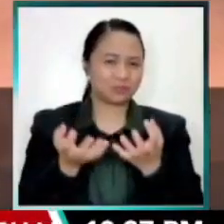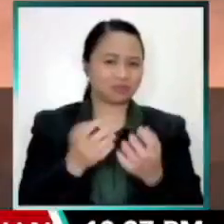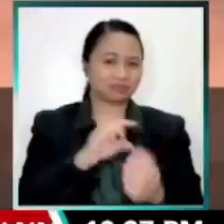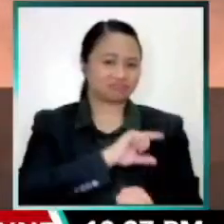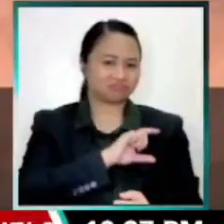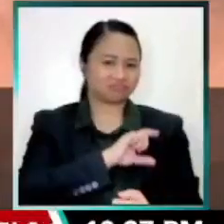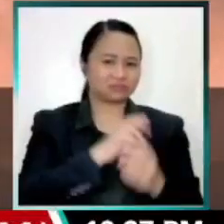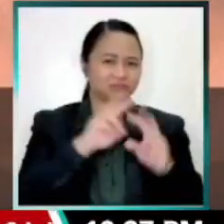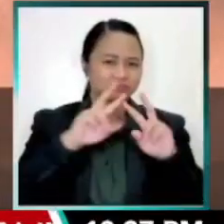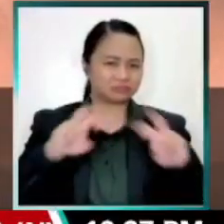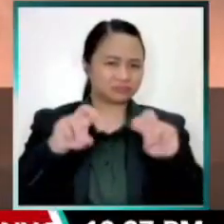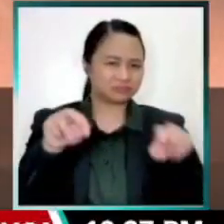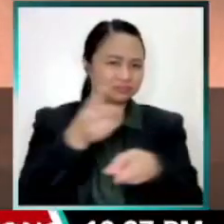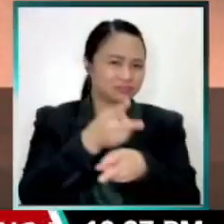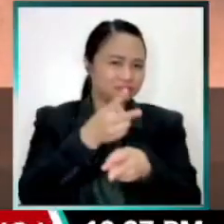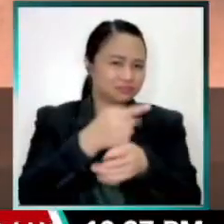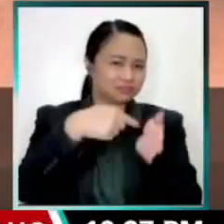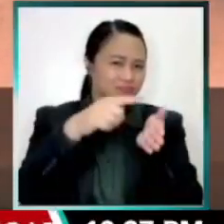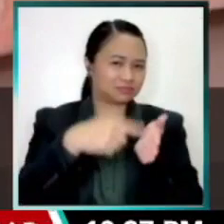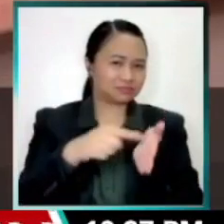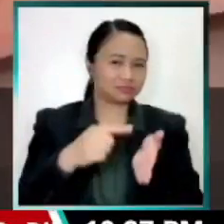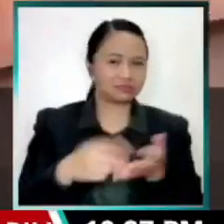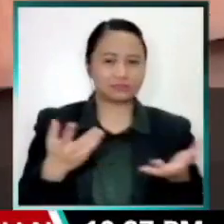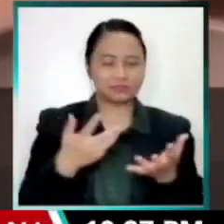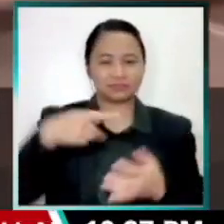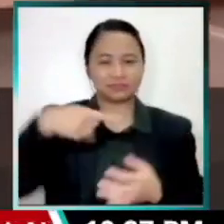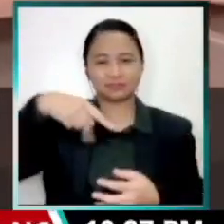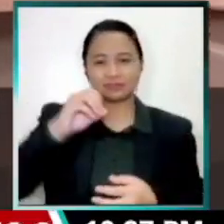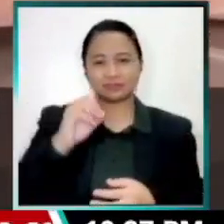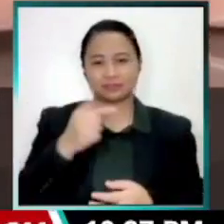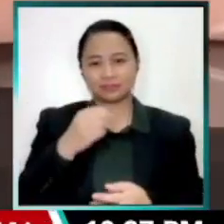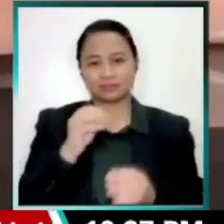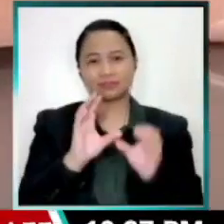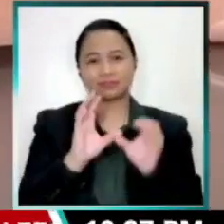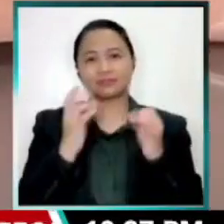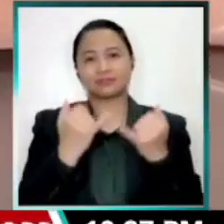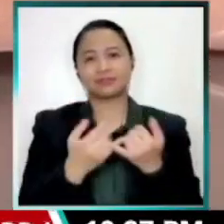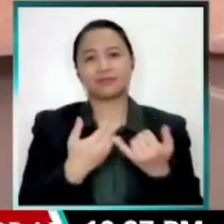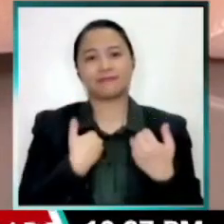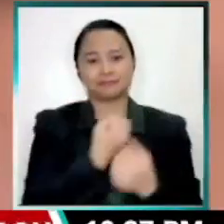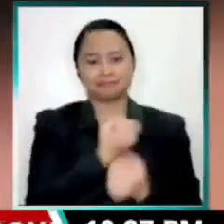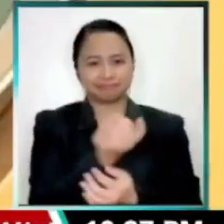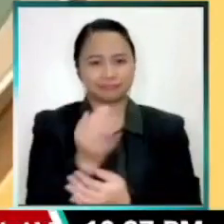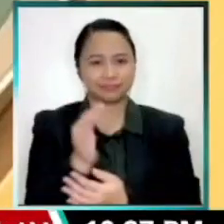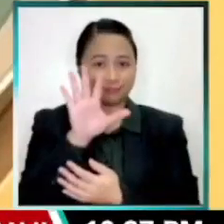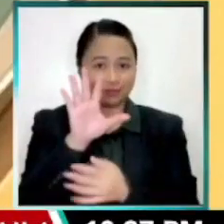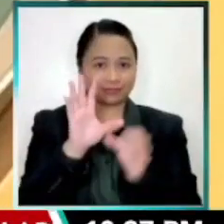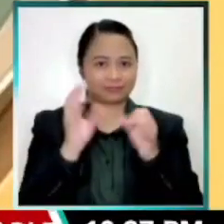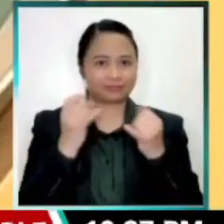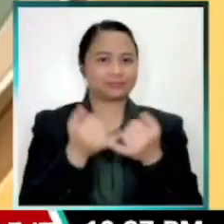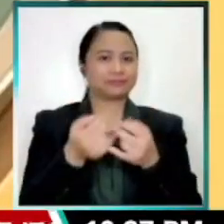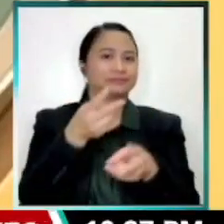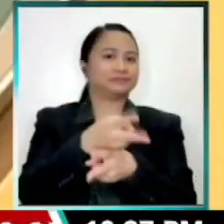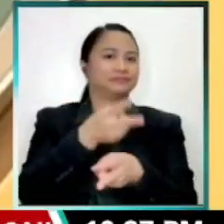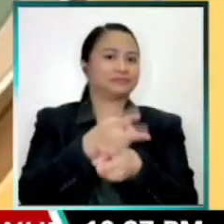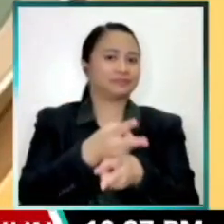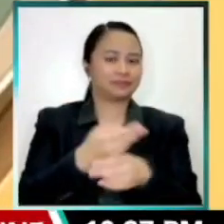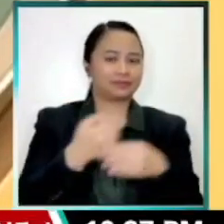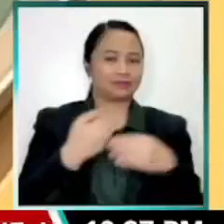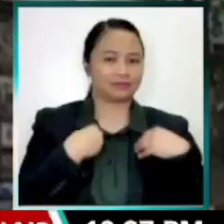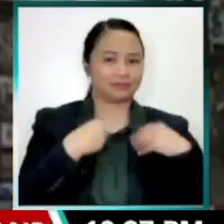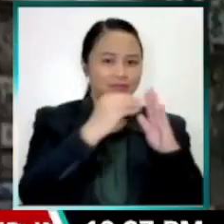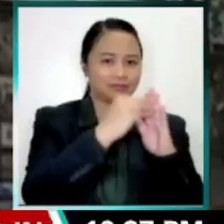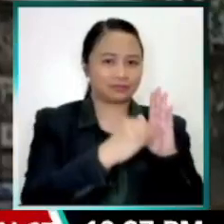Pogo companies. Sa ngayon, limang grupo raw ng Pogo operators ang binabantayan nila. Sa datos mula sa PAGCOR, may